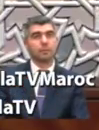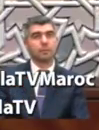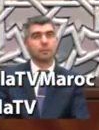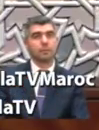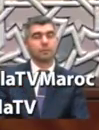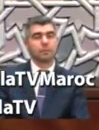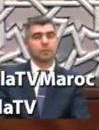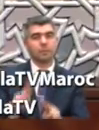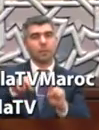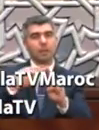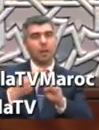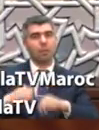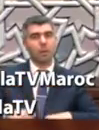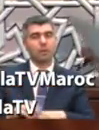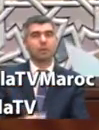تفضل سيد الوزير لرد.